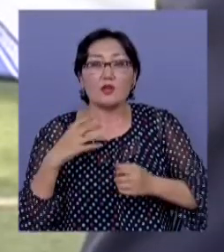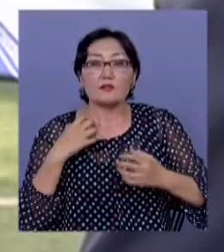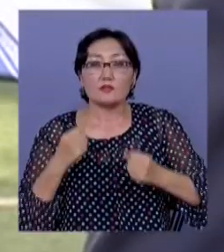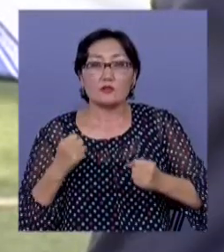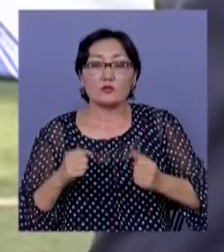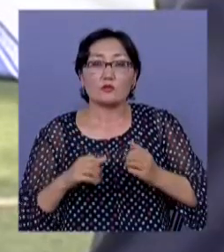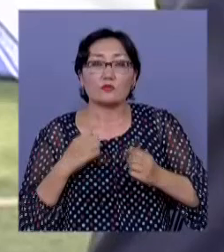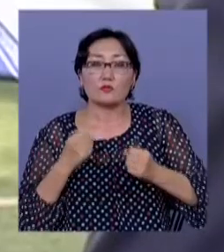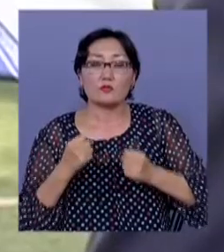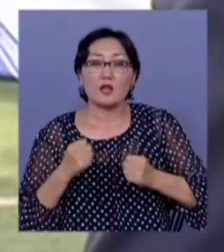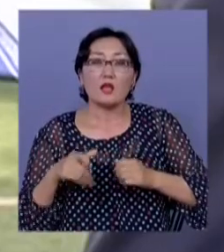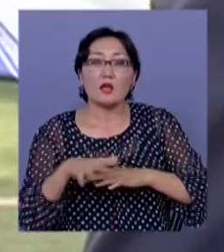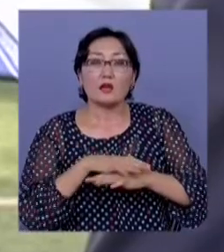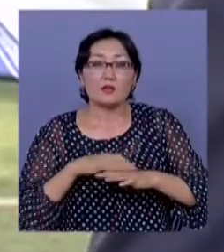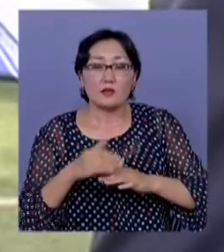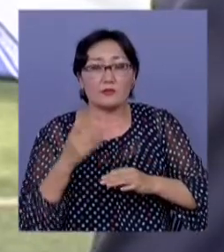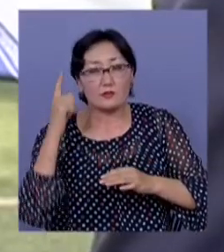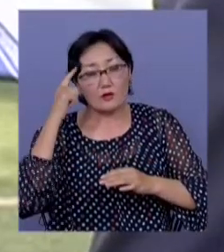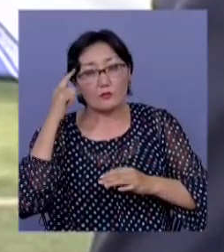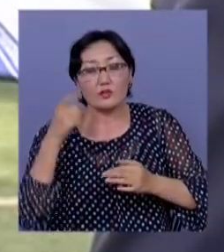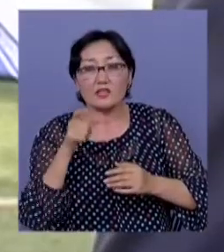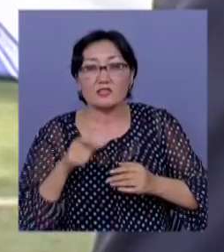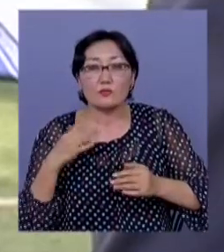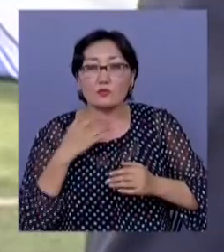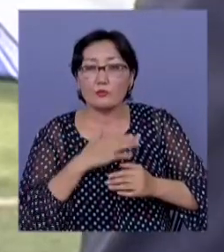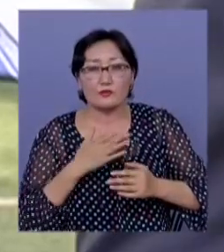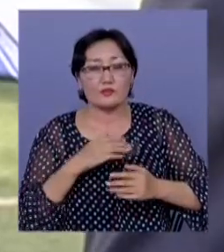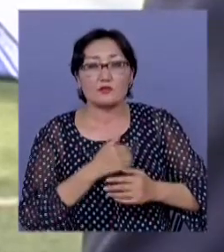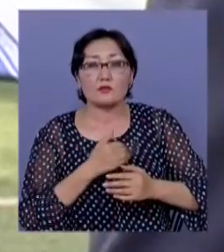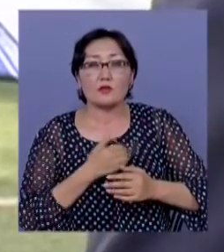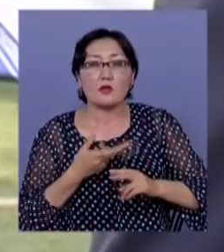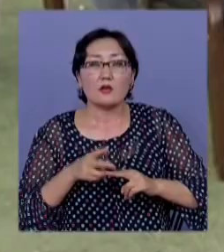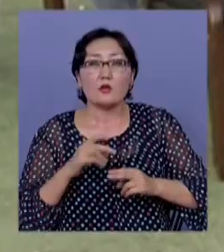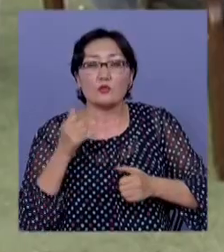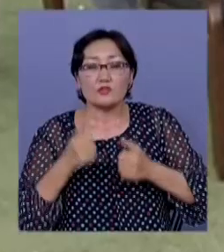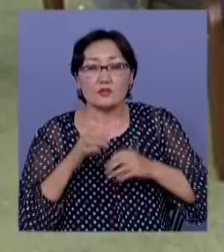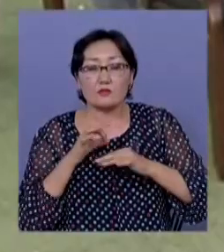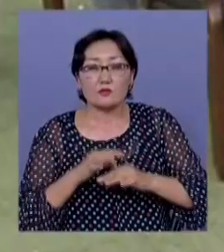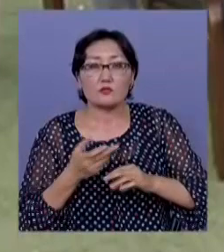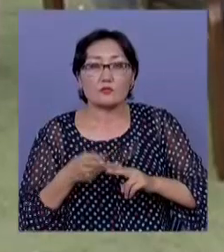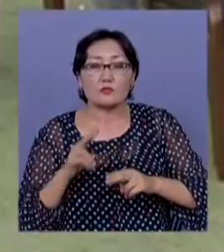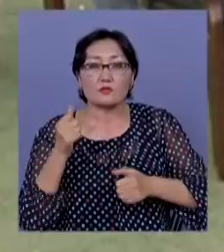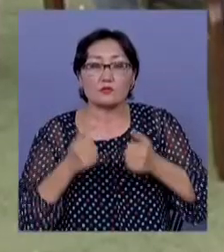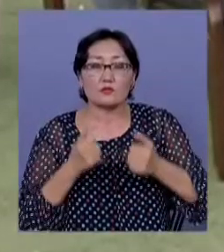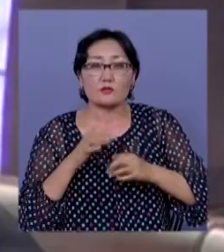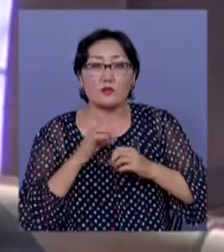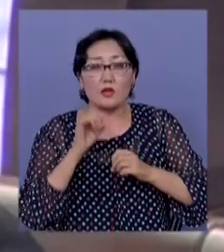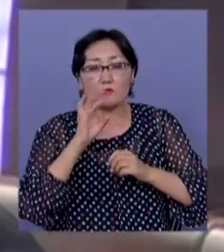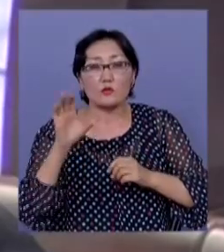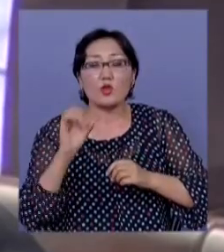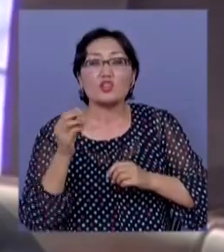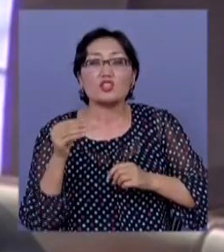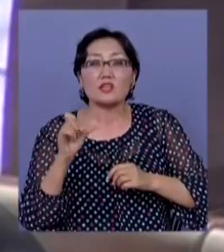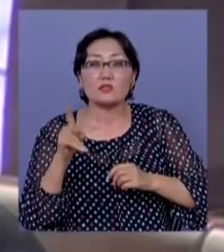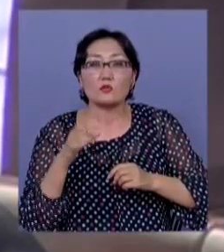болып, халқымыздың қамын ойлайтын азаматтар көп болса деген ниетпен осы жарысты өткізіп отырмыз. Атаулы жарысқа ұлт мақтанышы Жасыл Үшкемпіровті